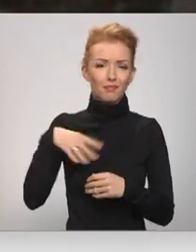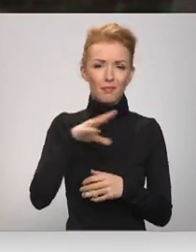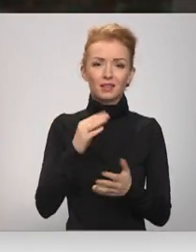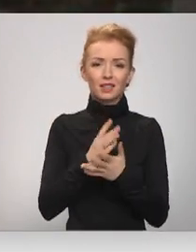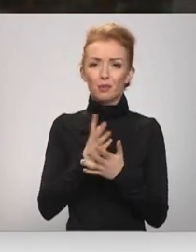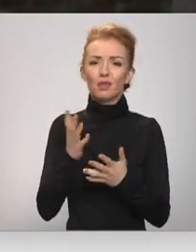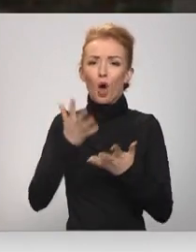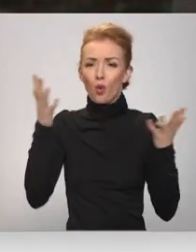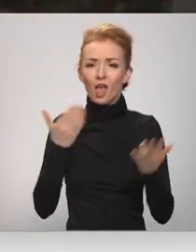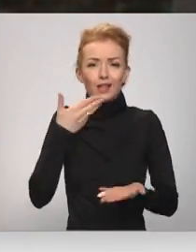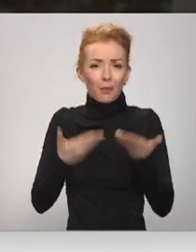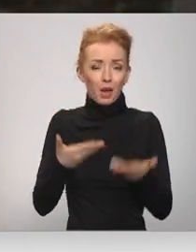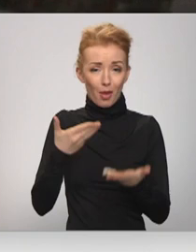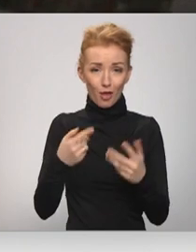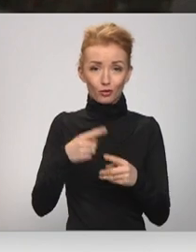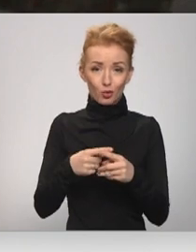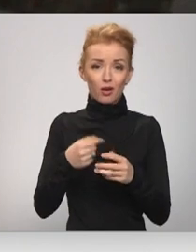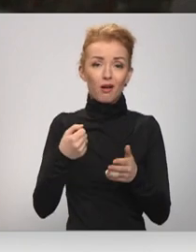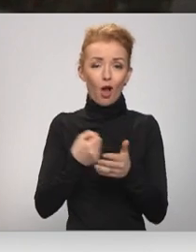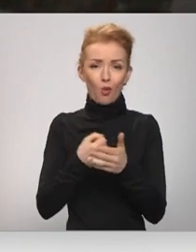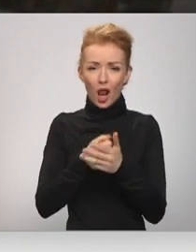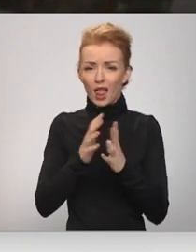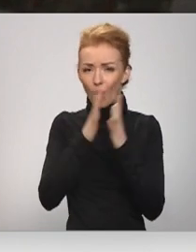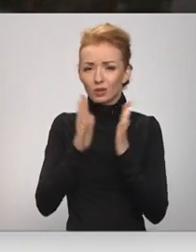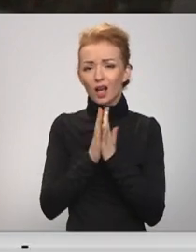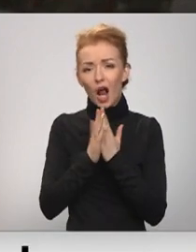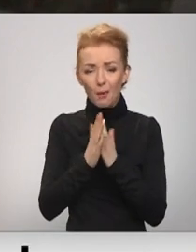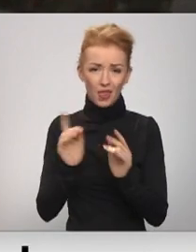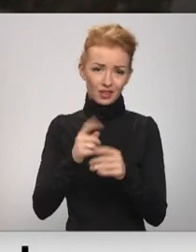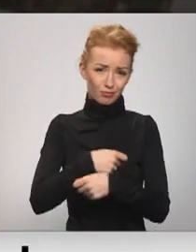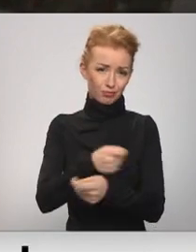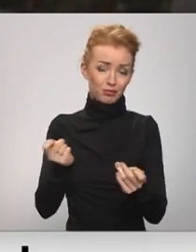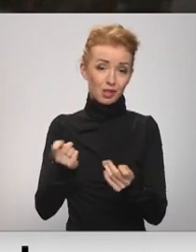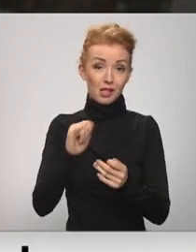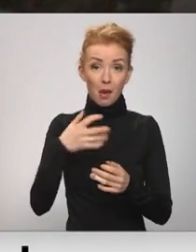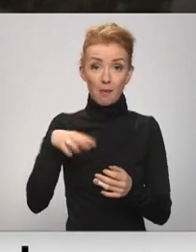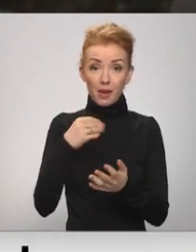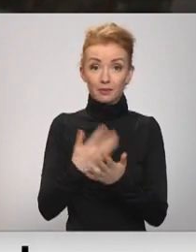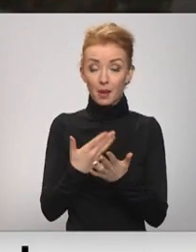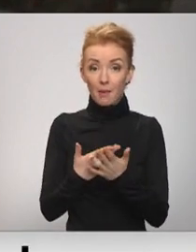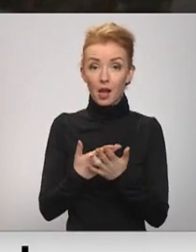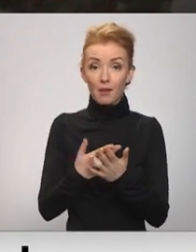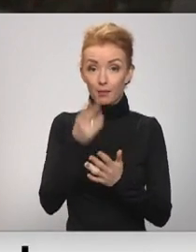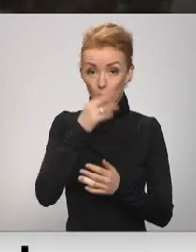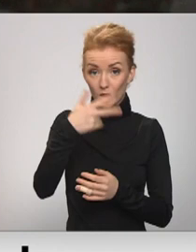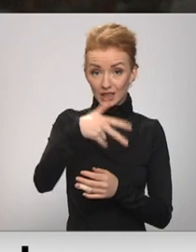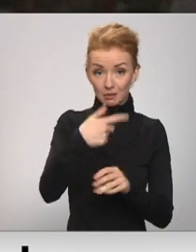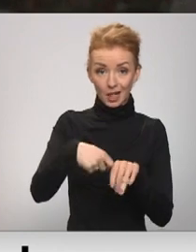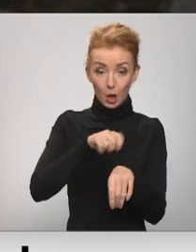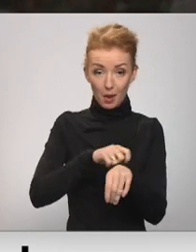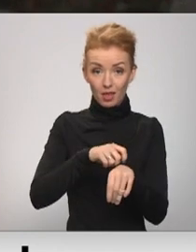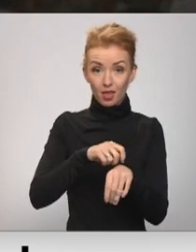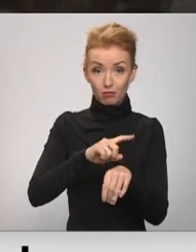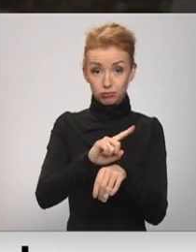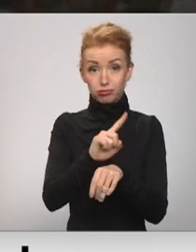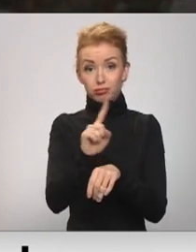visādas eksperiments un arī galu beigās ir daudz grāmatas par to visu sarakstīts. Un, nu, ja mēs, piemēram, no 30 km/h